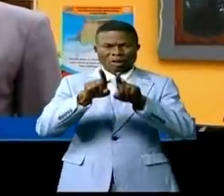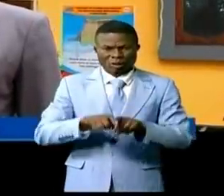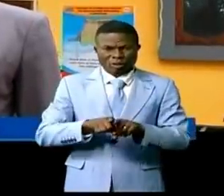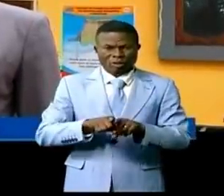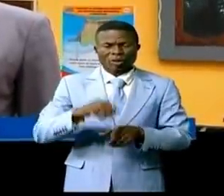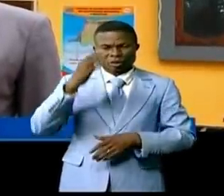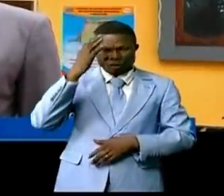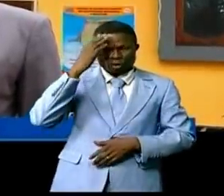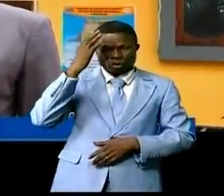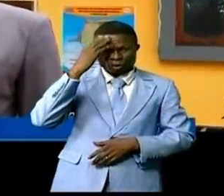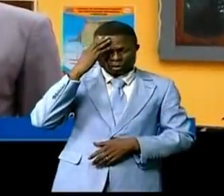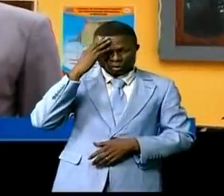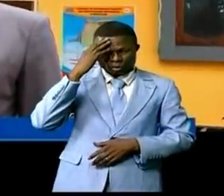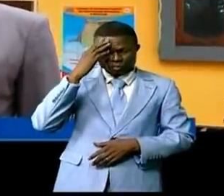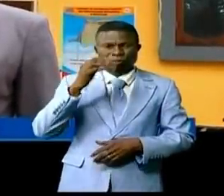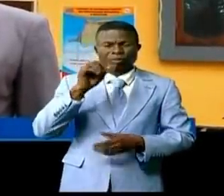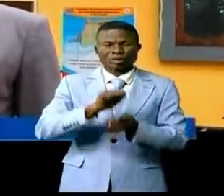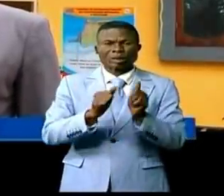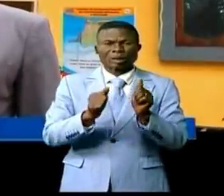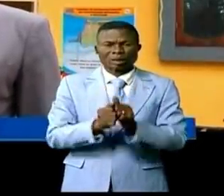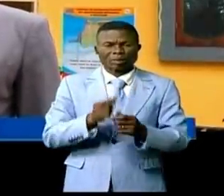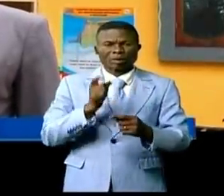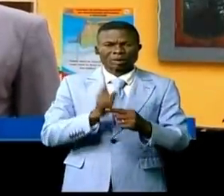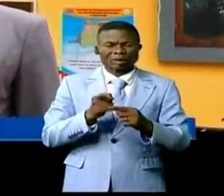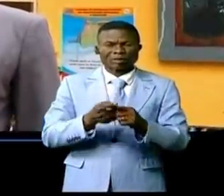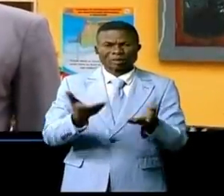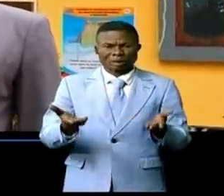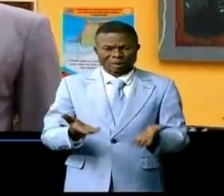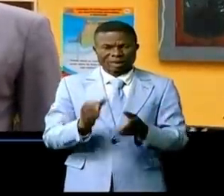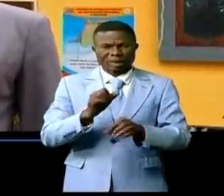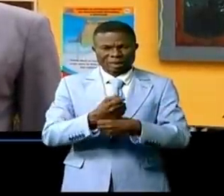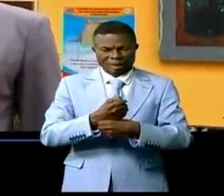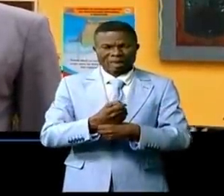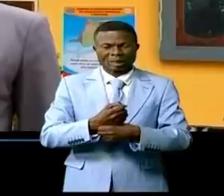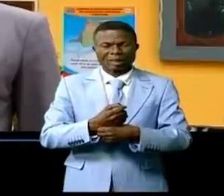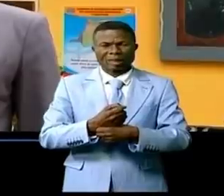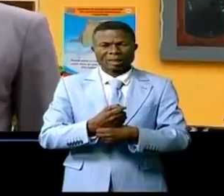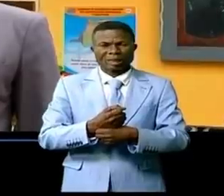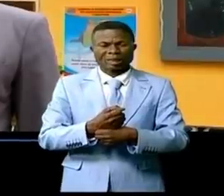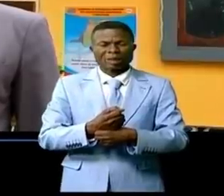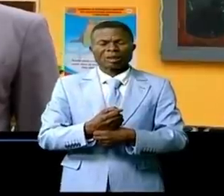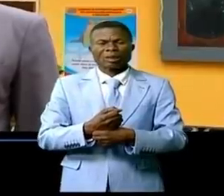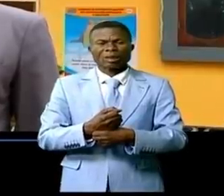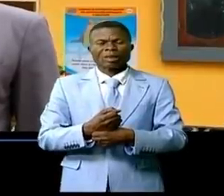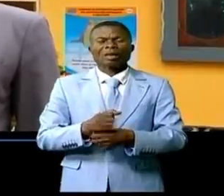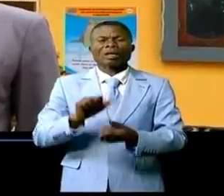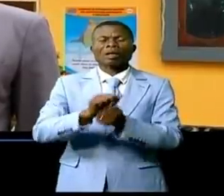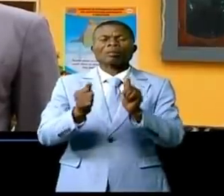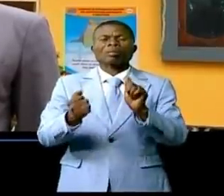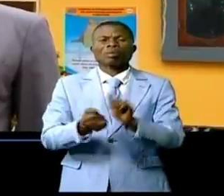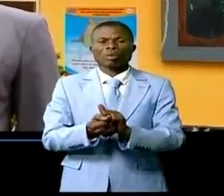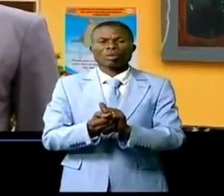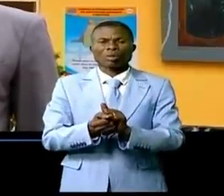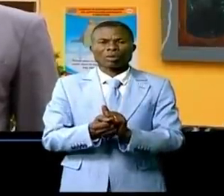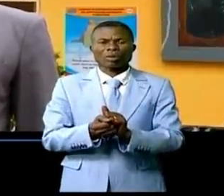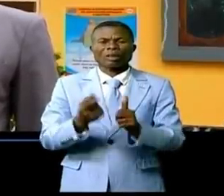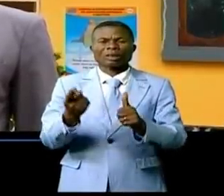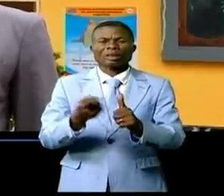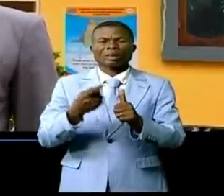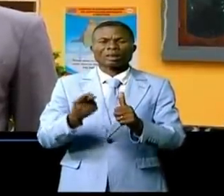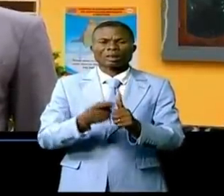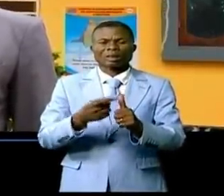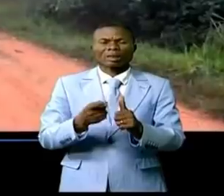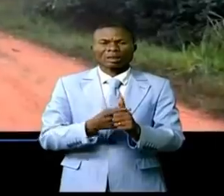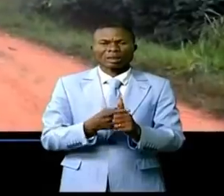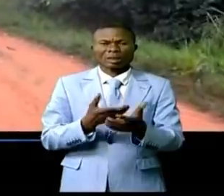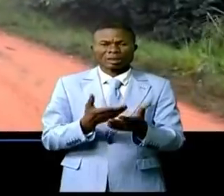d'obtenir ou de récupérer ou de récolter les désidératas de la population dans le secteur, notamment fonction